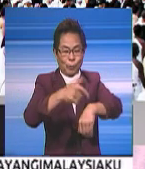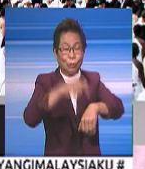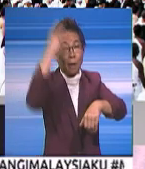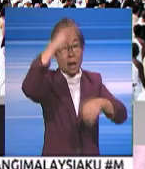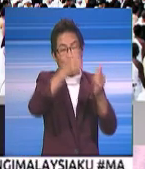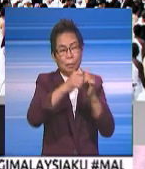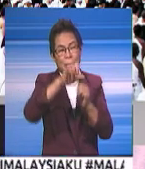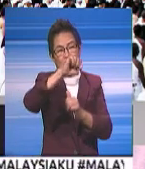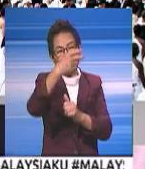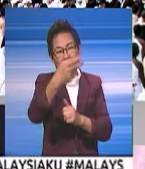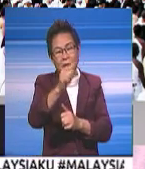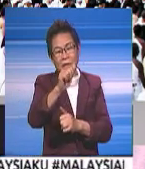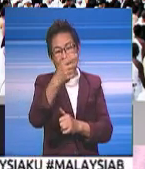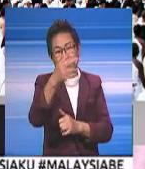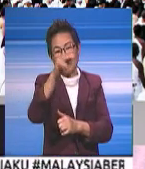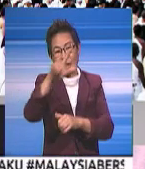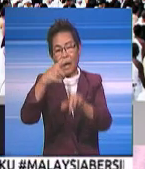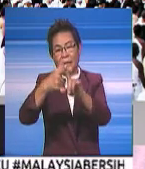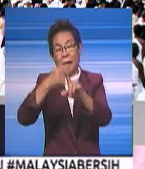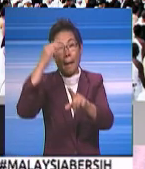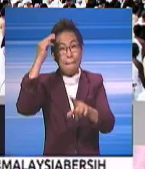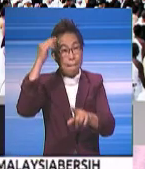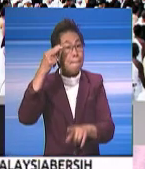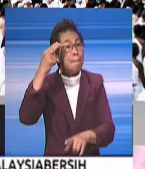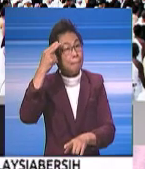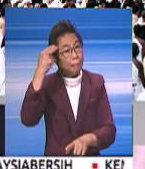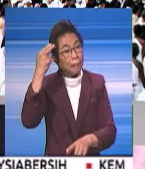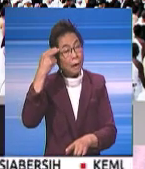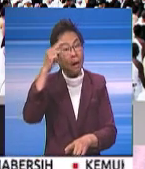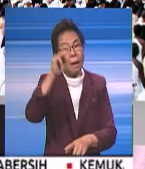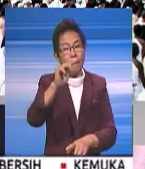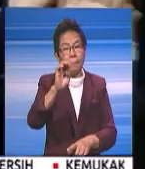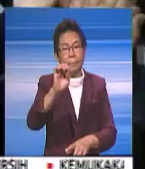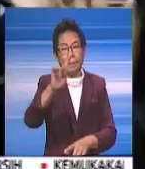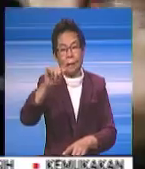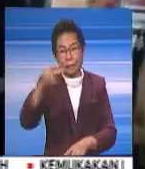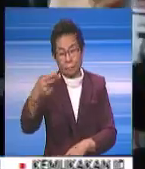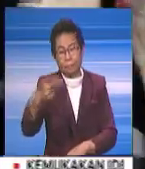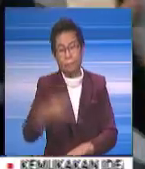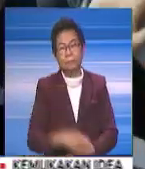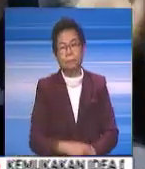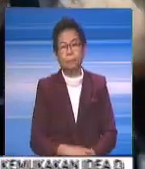bersama Syahril Sarpudin dari Makkah Al-Mukarramah.